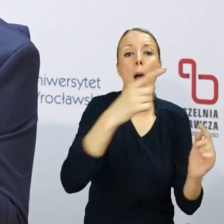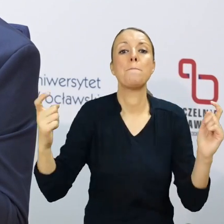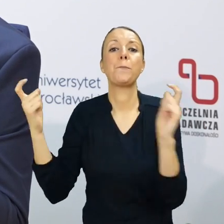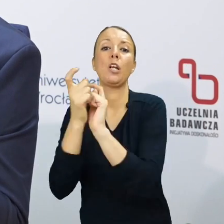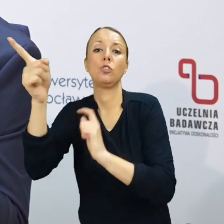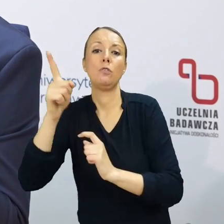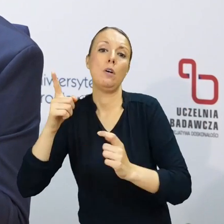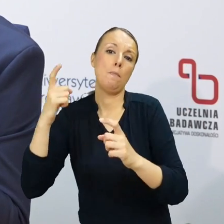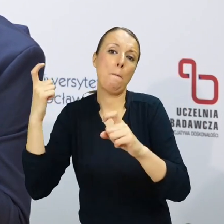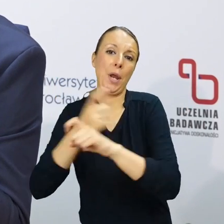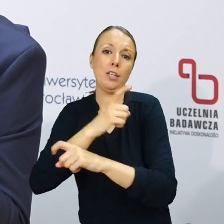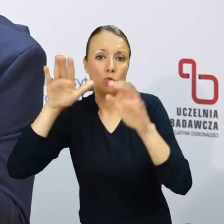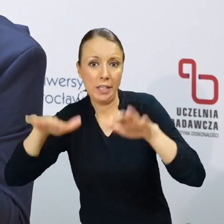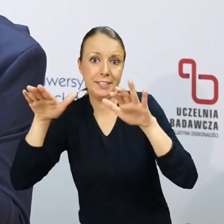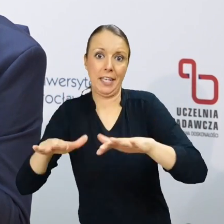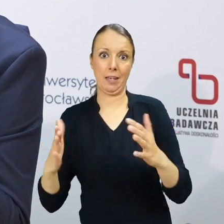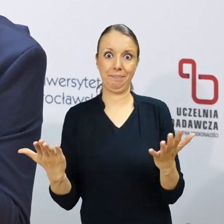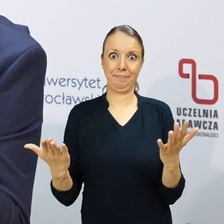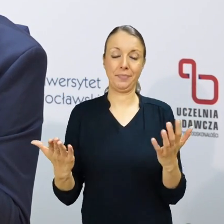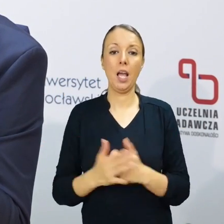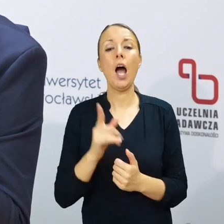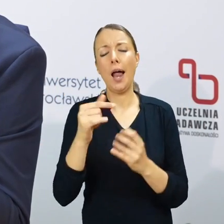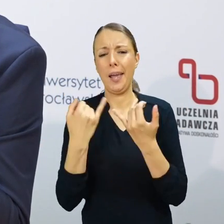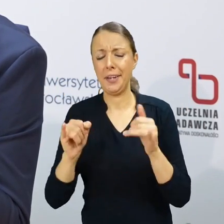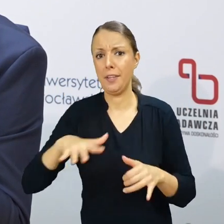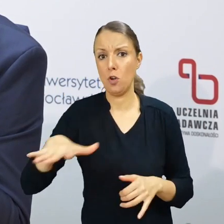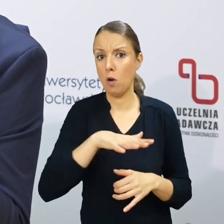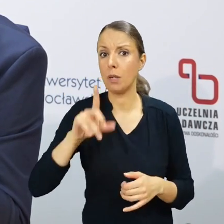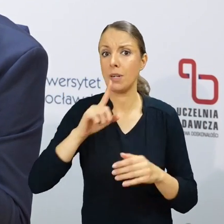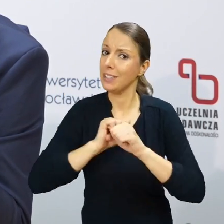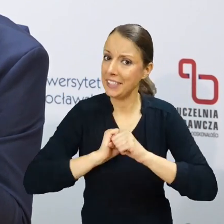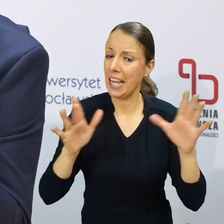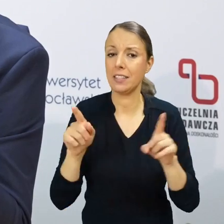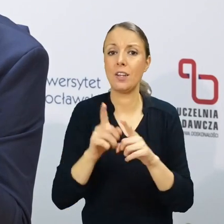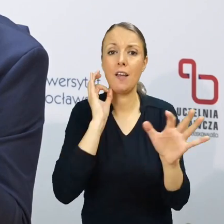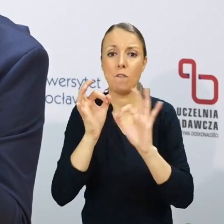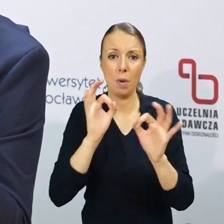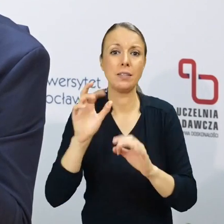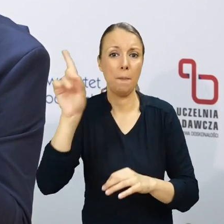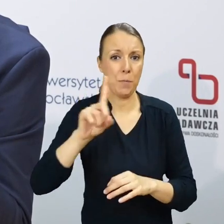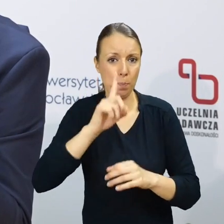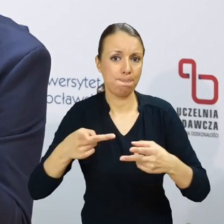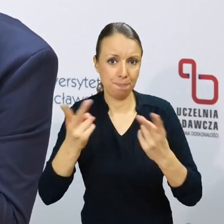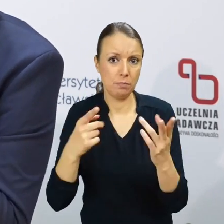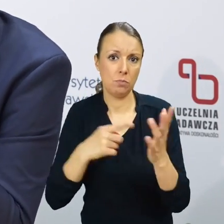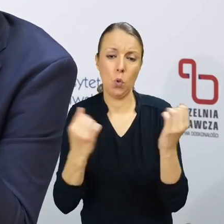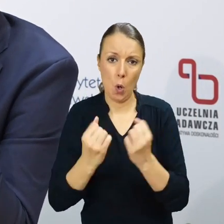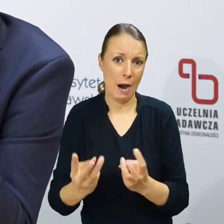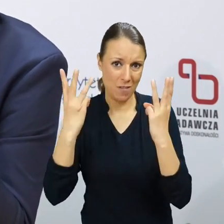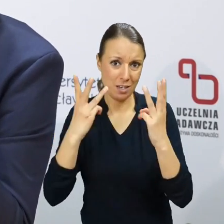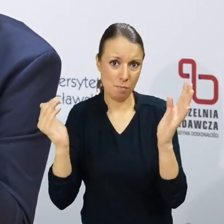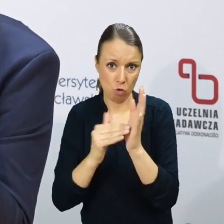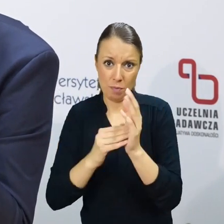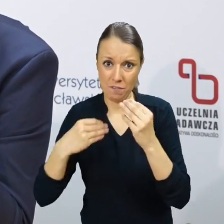są inne obszary, w których przejrzystość i dostęp do informacji publicznej staje się coraz ważniejszy. I jak mam